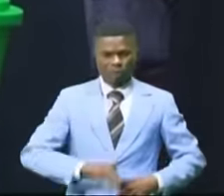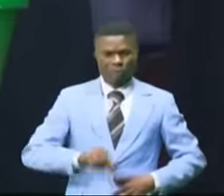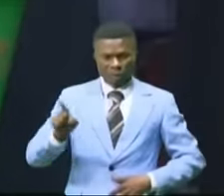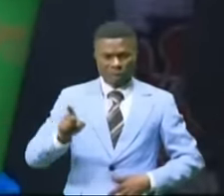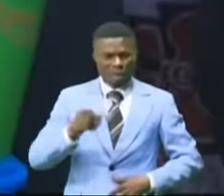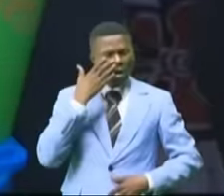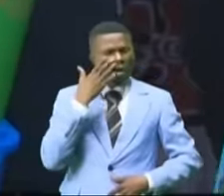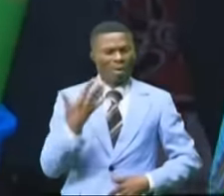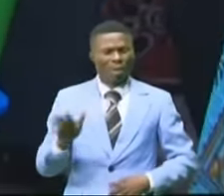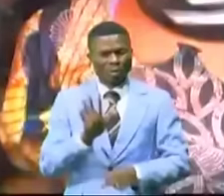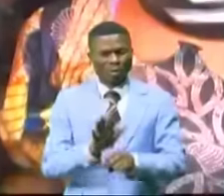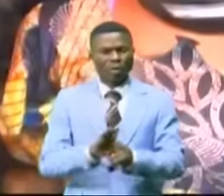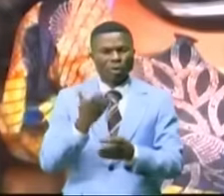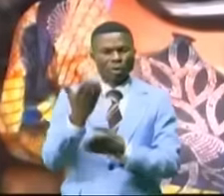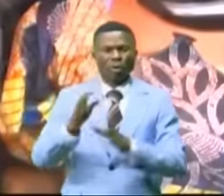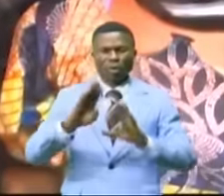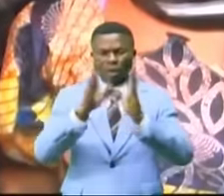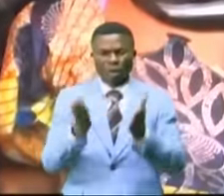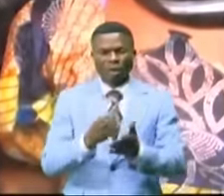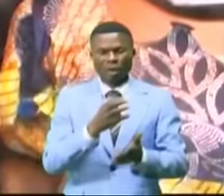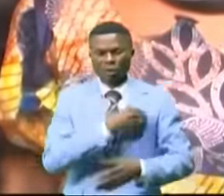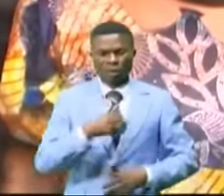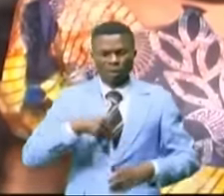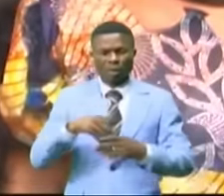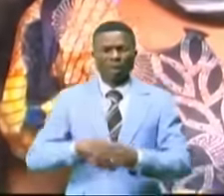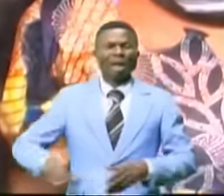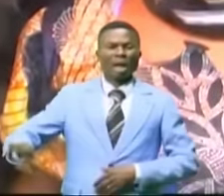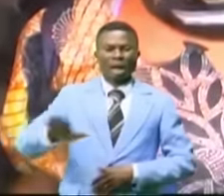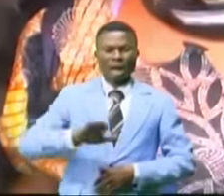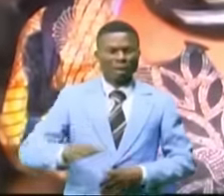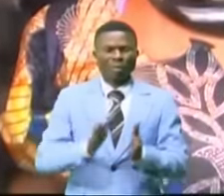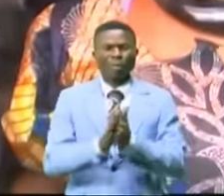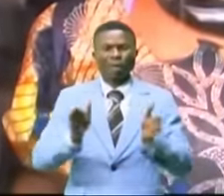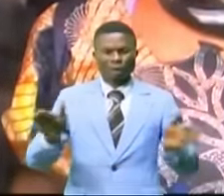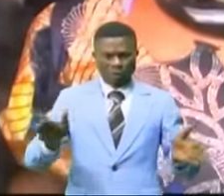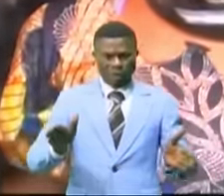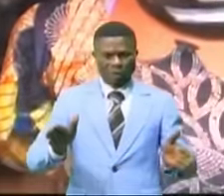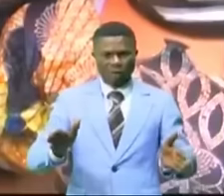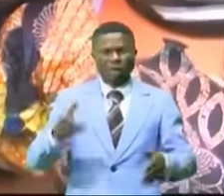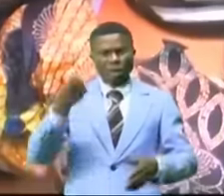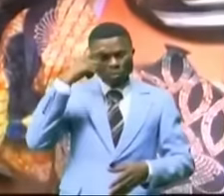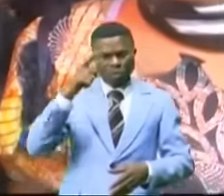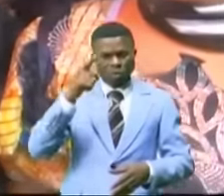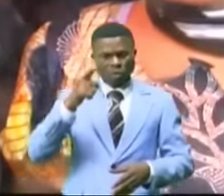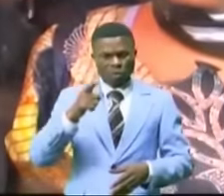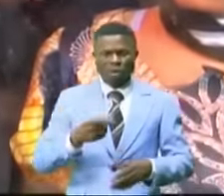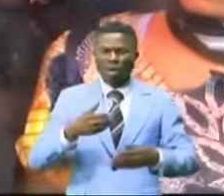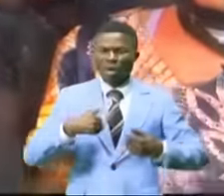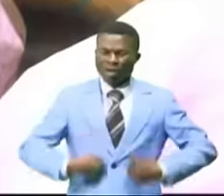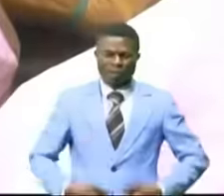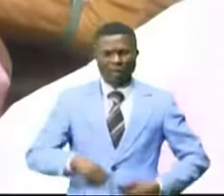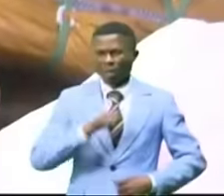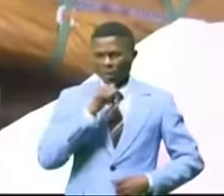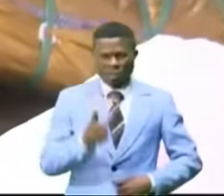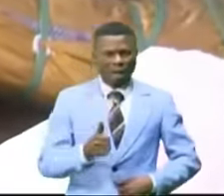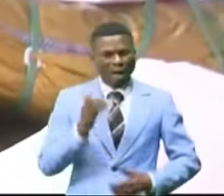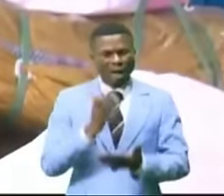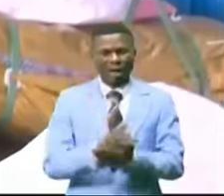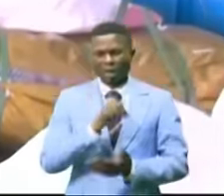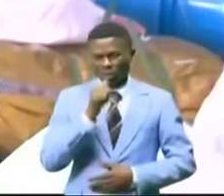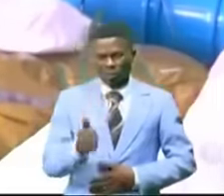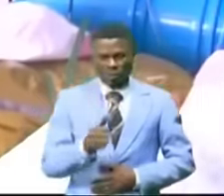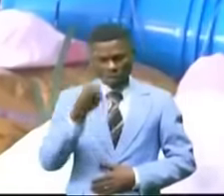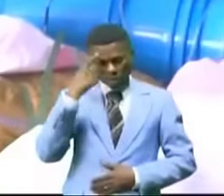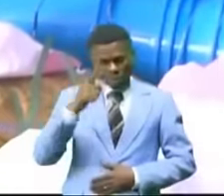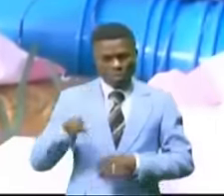fait pitié. Nous demandons à toutes les femmes à travers la République démocratique du Congo de ne pas baisser leur bras. Et pour